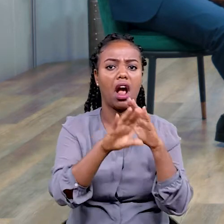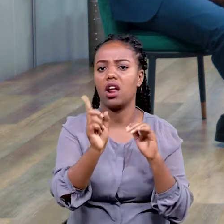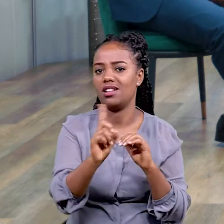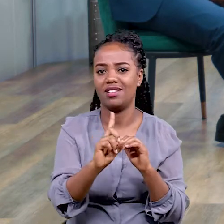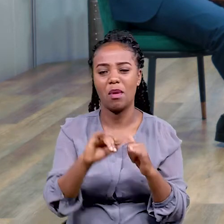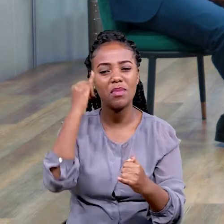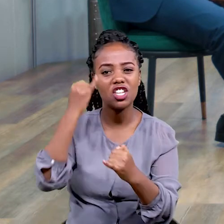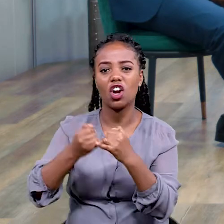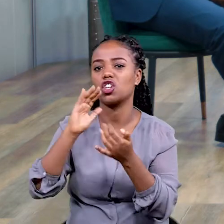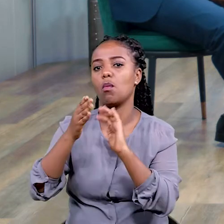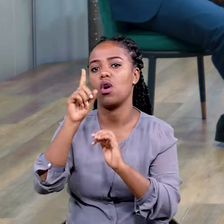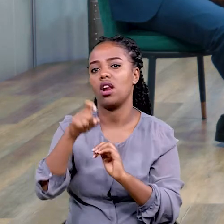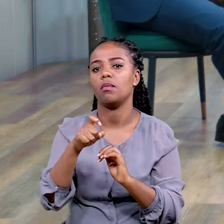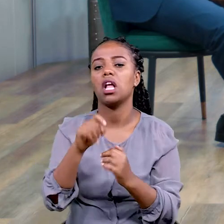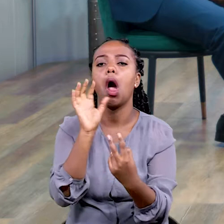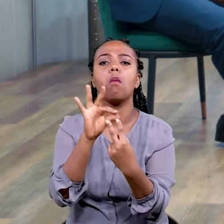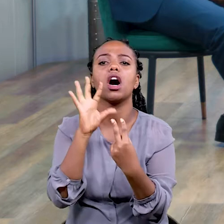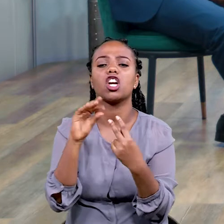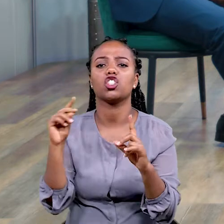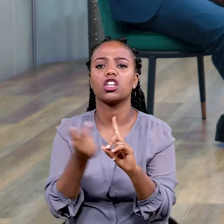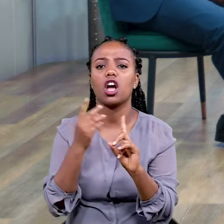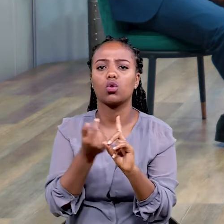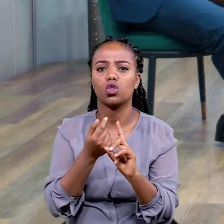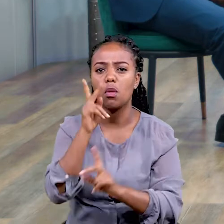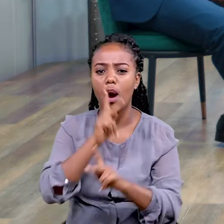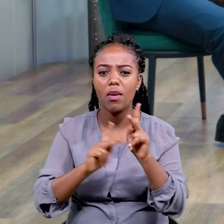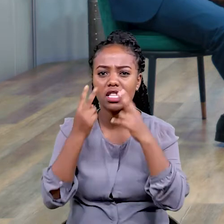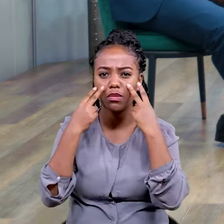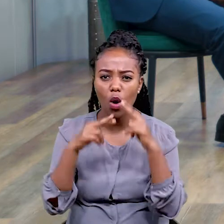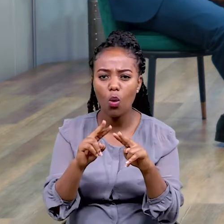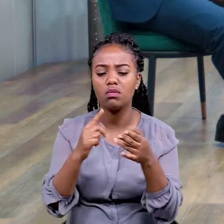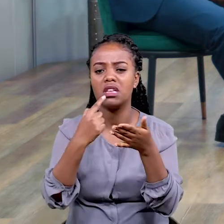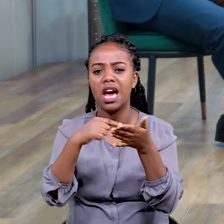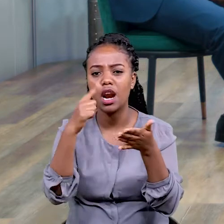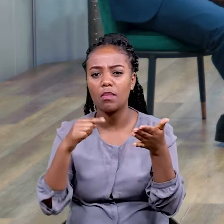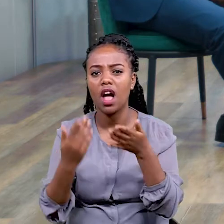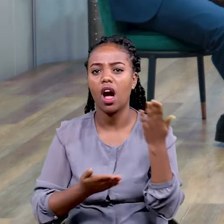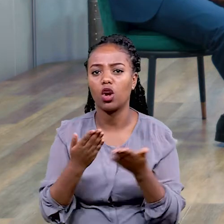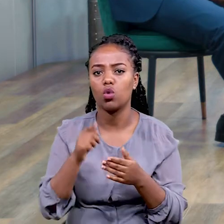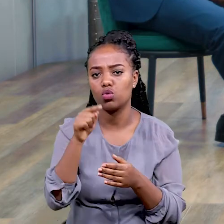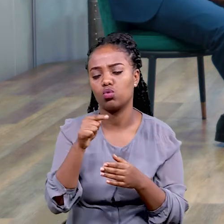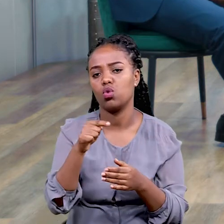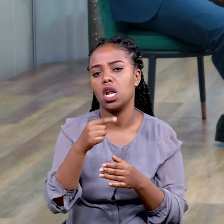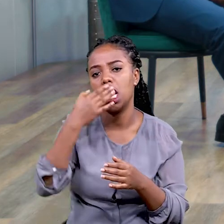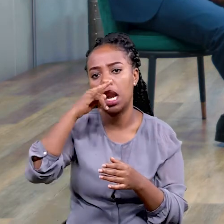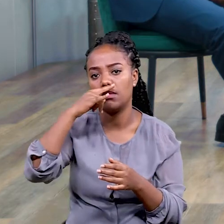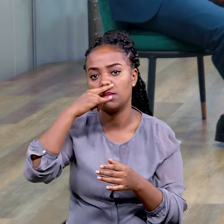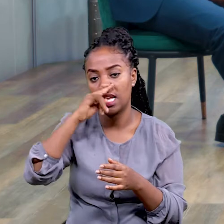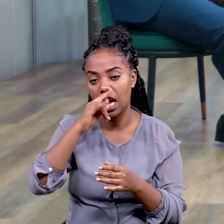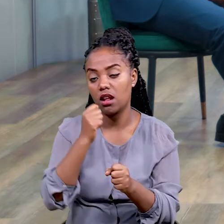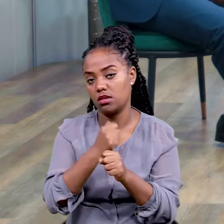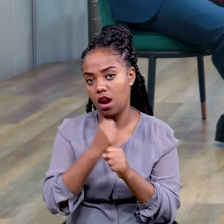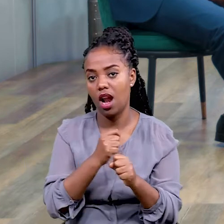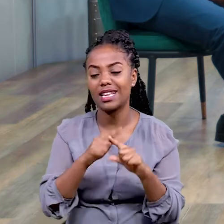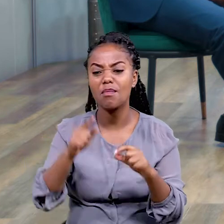ቅድም ያልነው አማራጭ ቅጣቶች ያልናቸው ማህበረሰብ ተኮር የእርምት አገልግሎት ያልናቸው ለእነሱም ይሰራል። ነገር